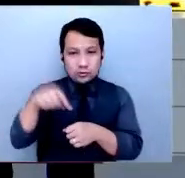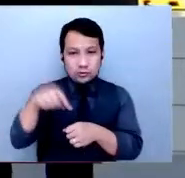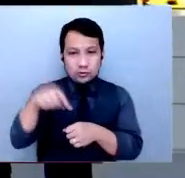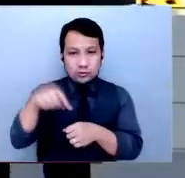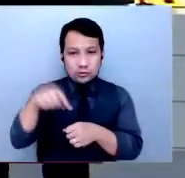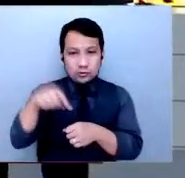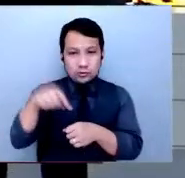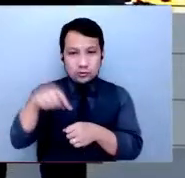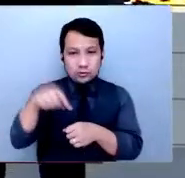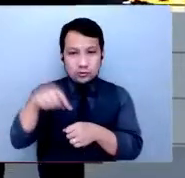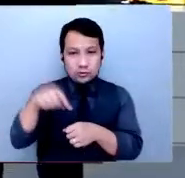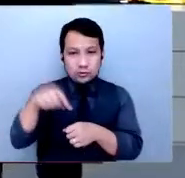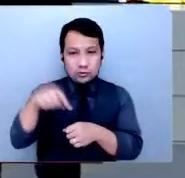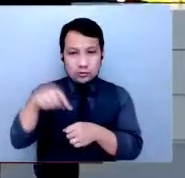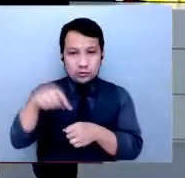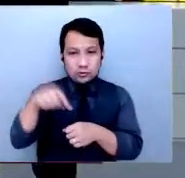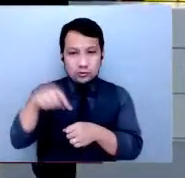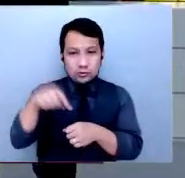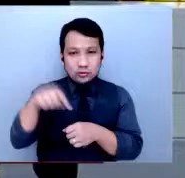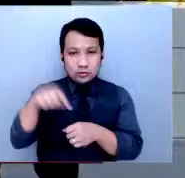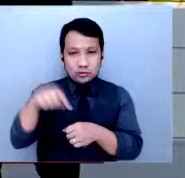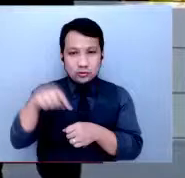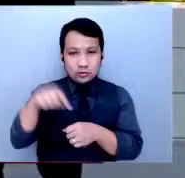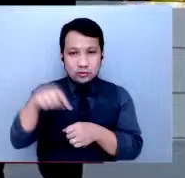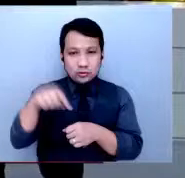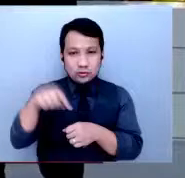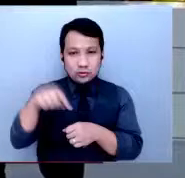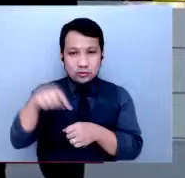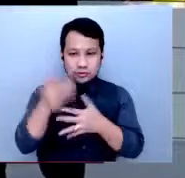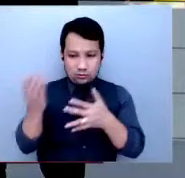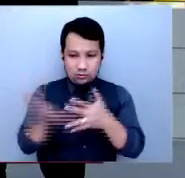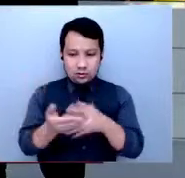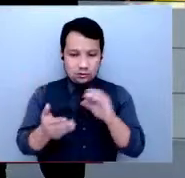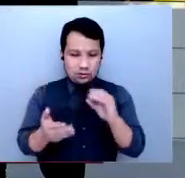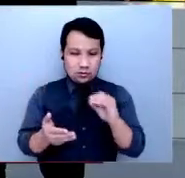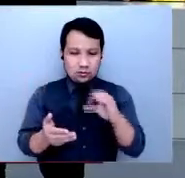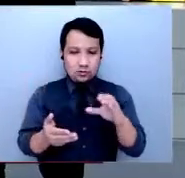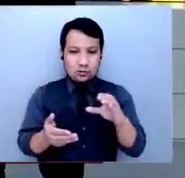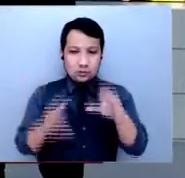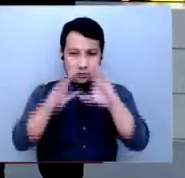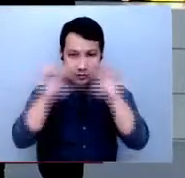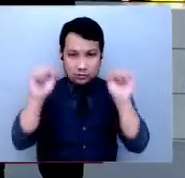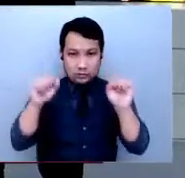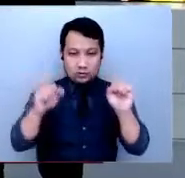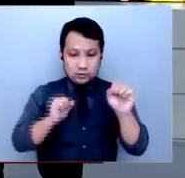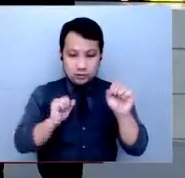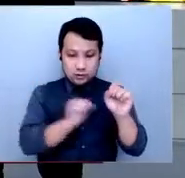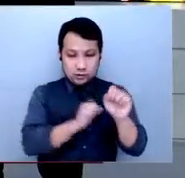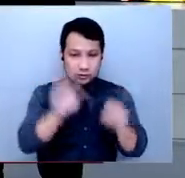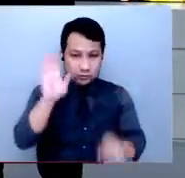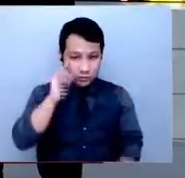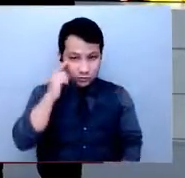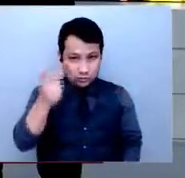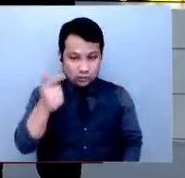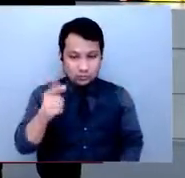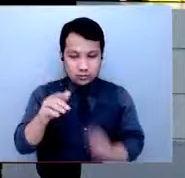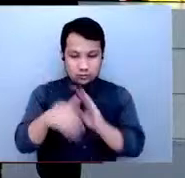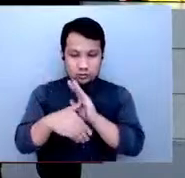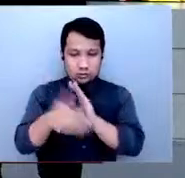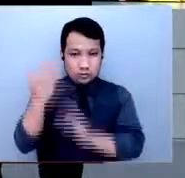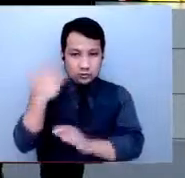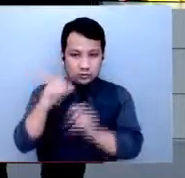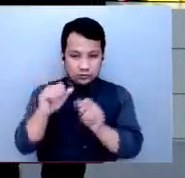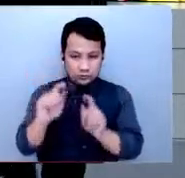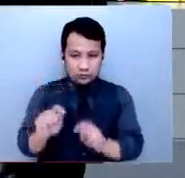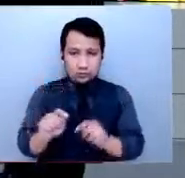salita ni Communications Secretary Martin Andanar noong mag-file ng COC sa pagka-pangulo si Senator Bongo sa COMELEC noong Sabado. Pero